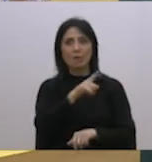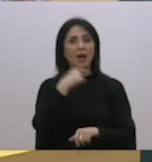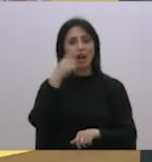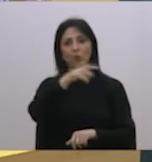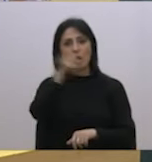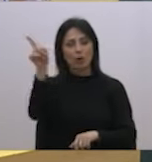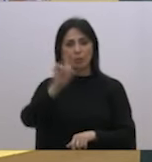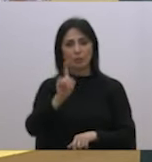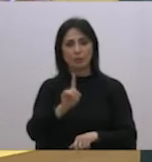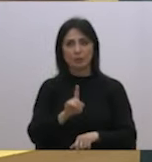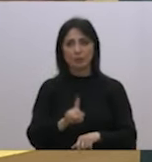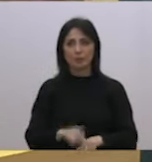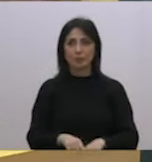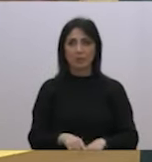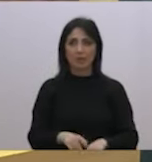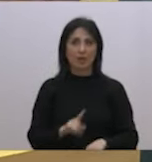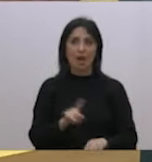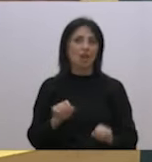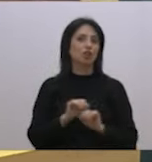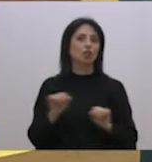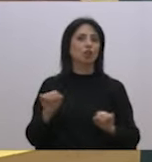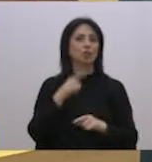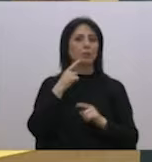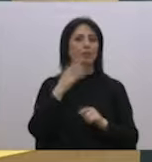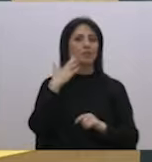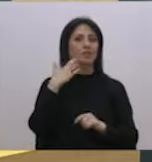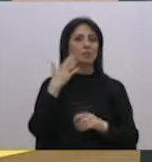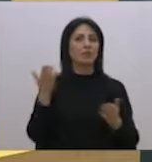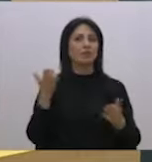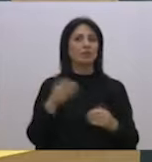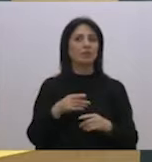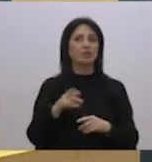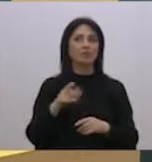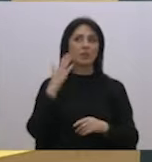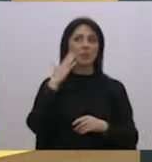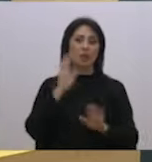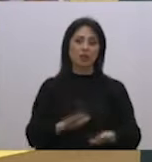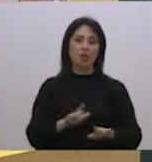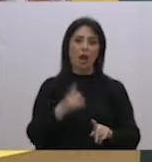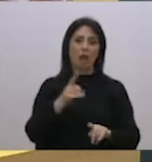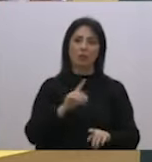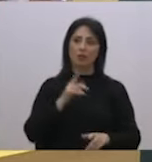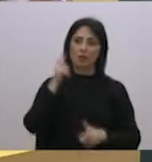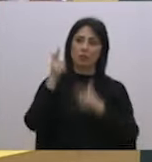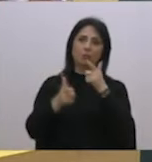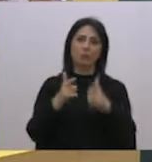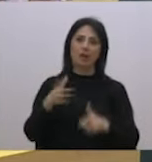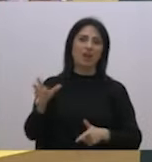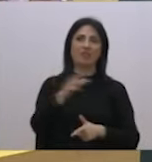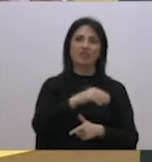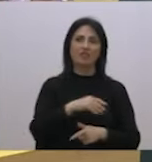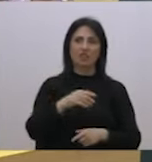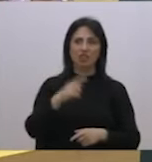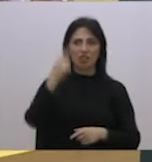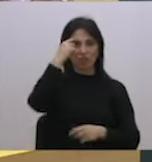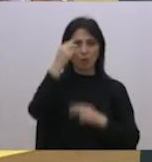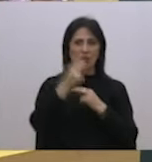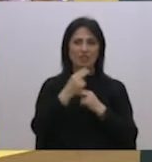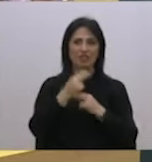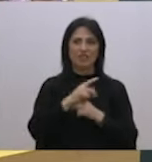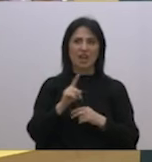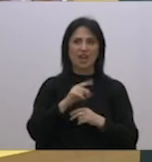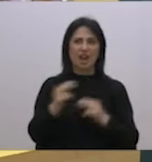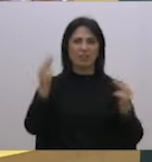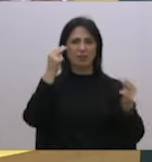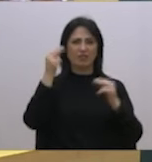unele. Mare ar ce ele mai câteva simartile, da, ma simartile, ma tu a care, da, tu e nie simartile, cu elas. Deci, cu azgoare, e tac, ide, raga, se